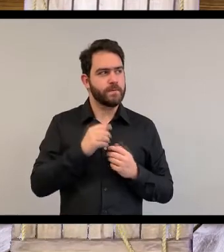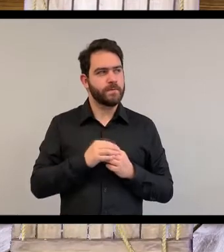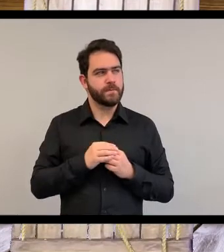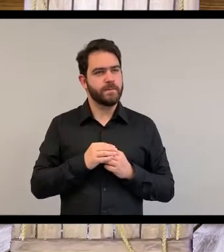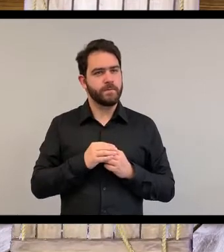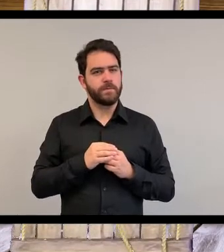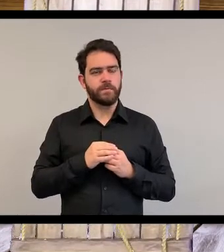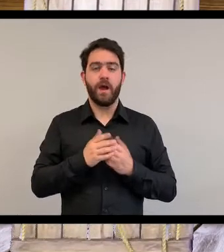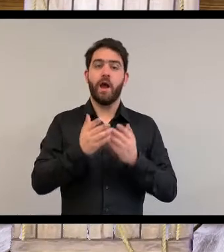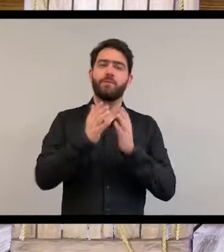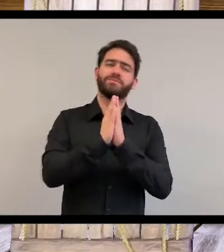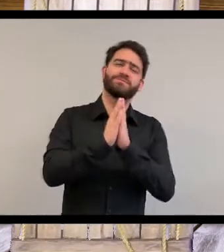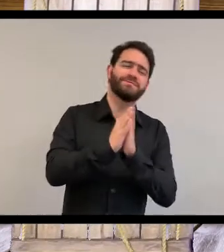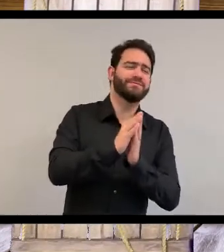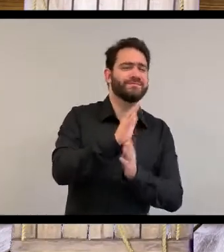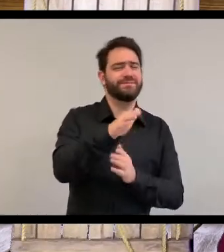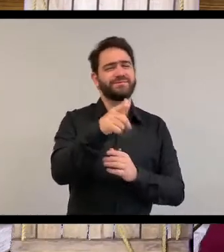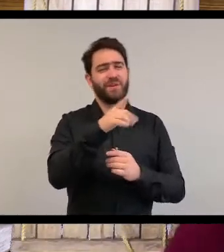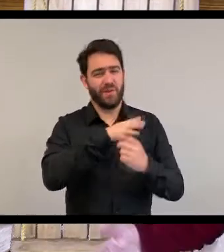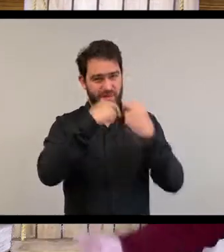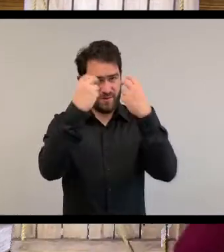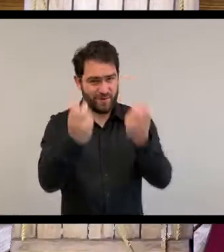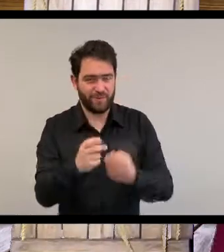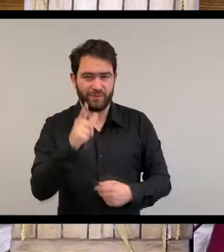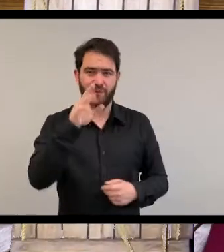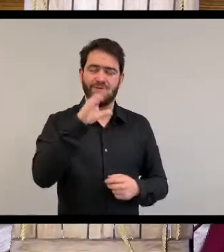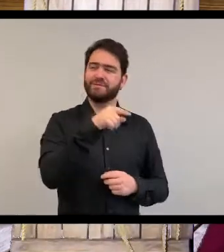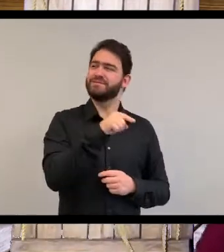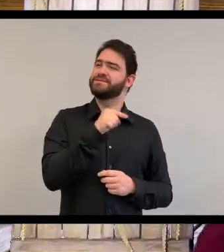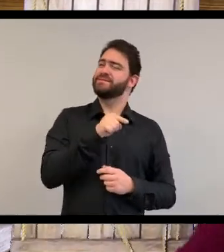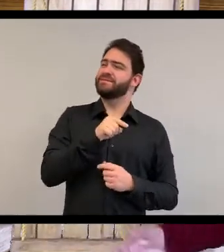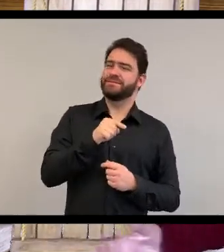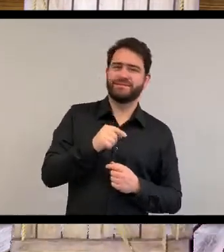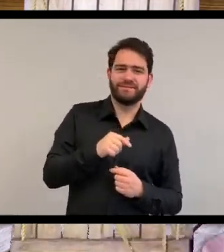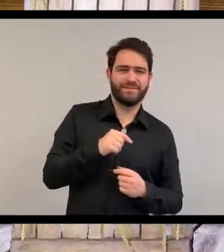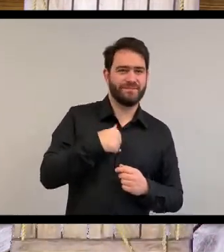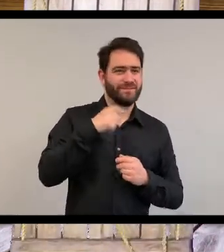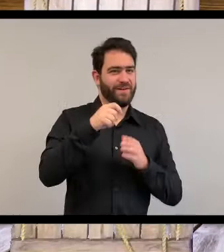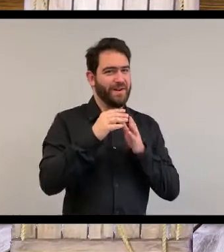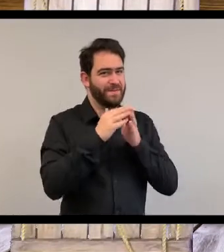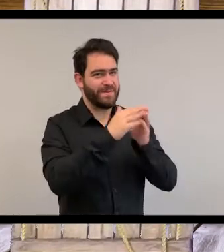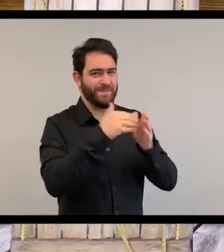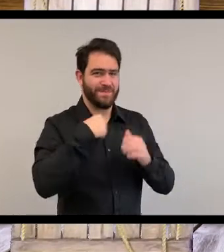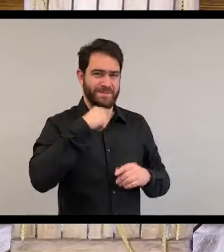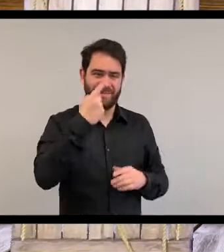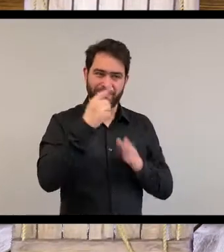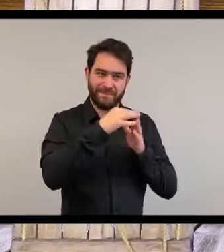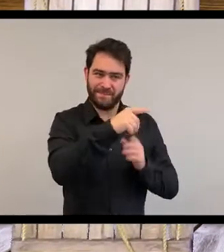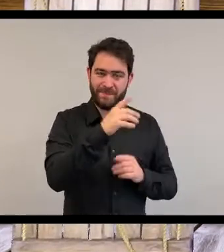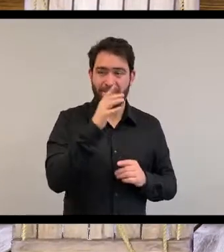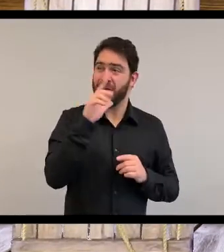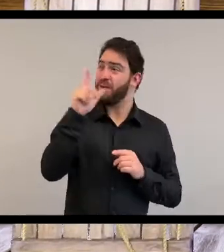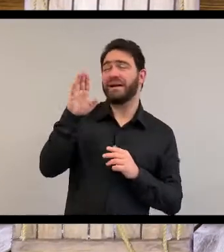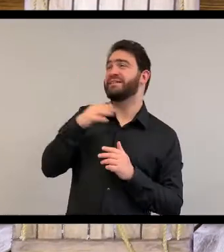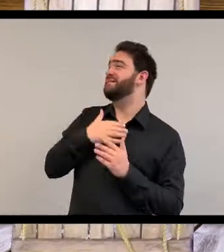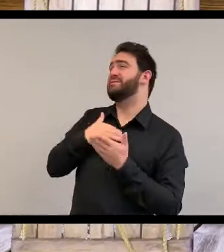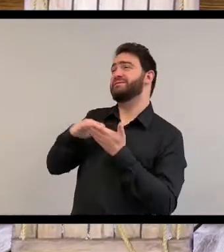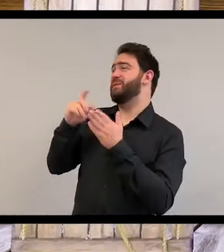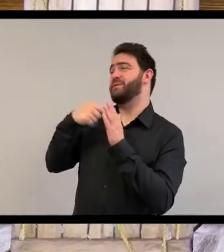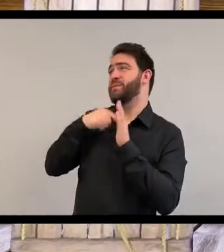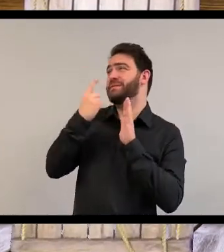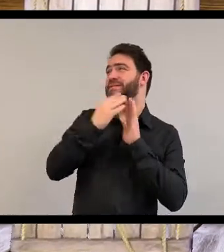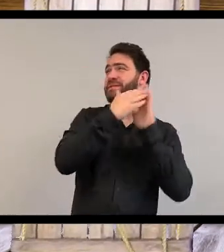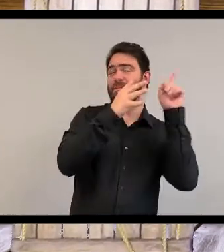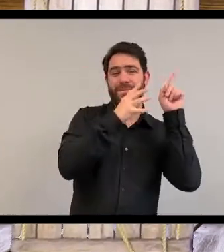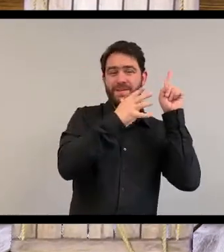réfléchissait. Mais alors, qu'est-ce que t'en penses? insistent les enfants. Il lui dit, il faudrait